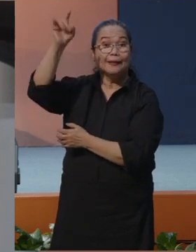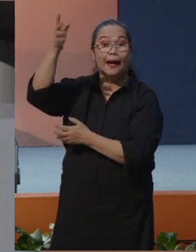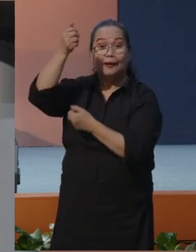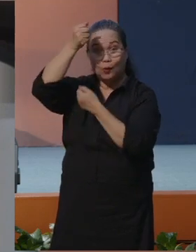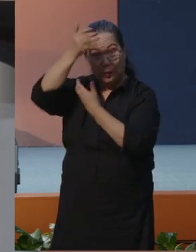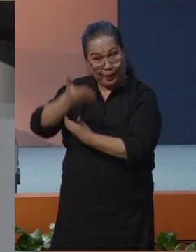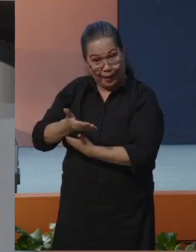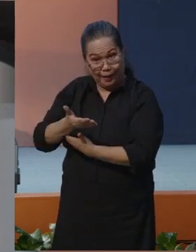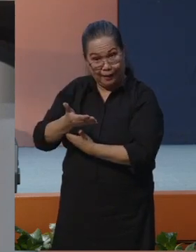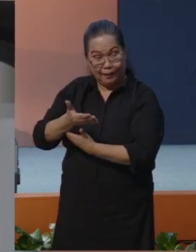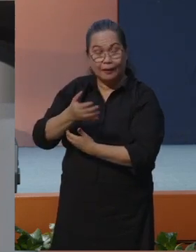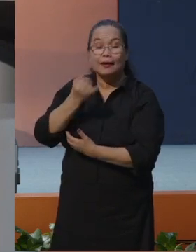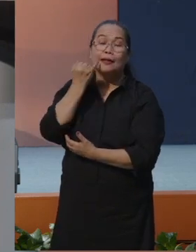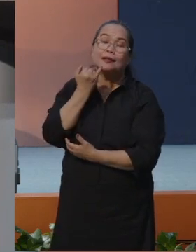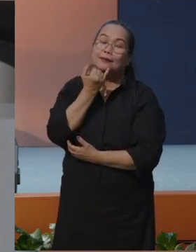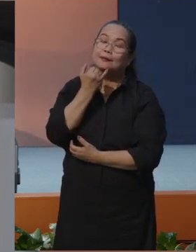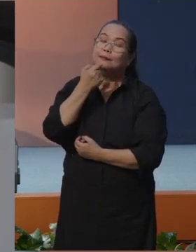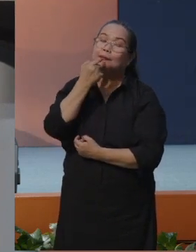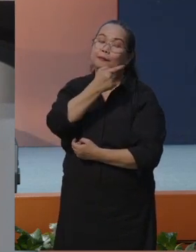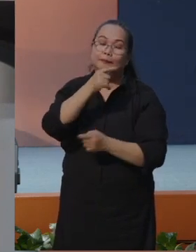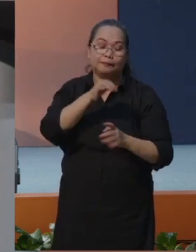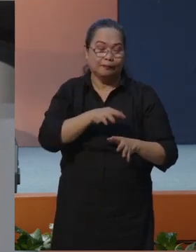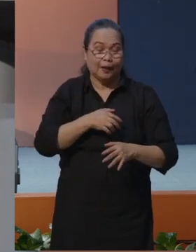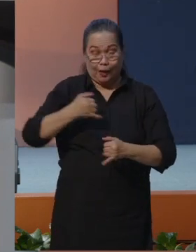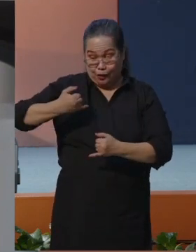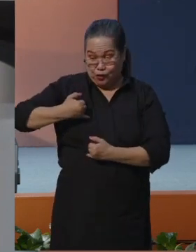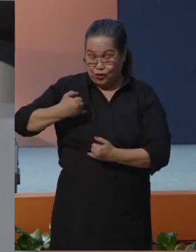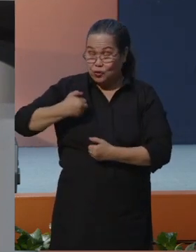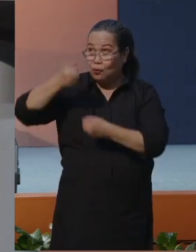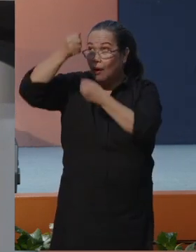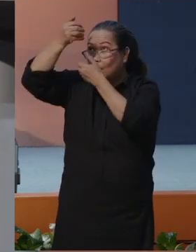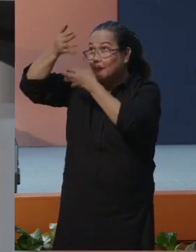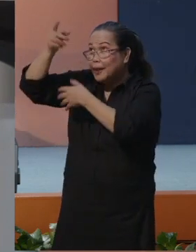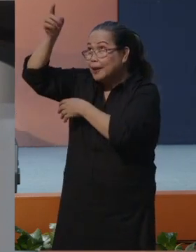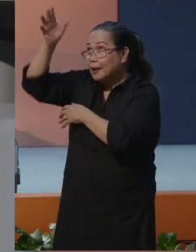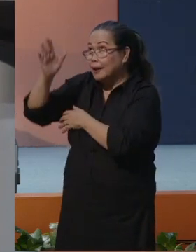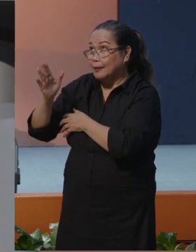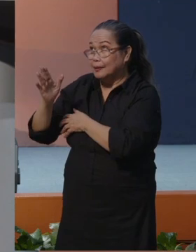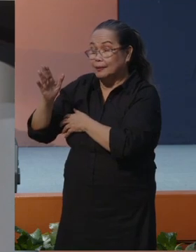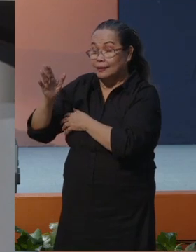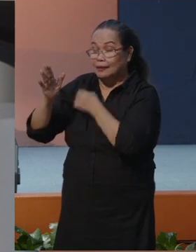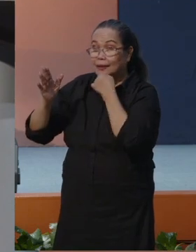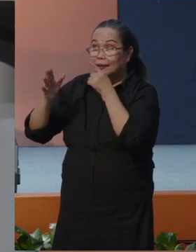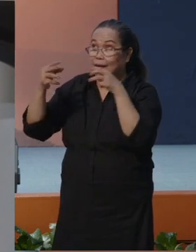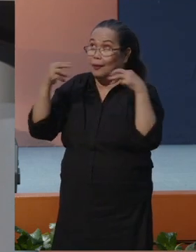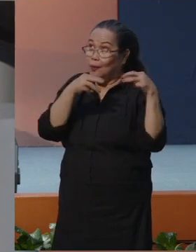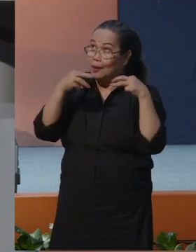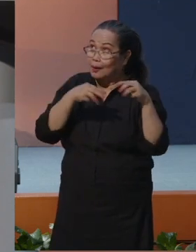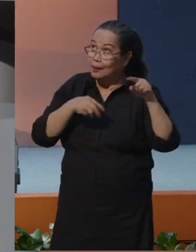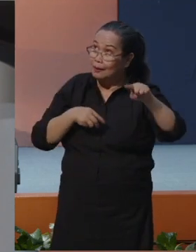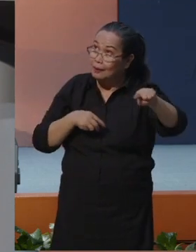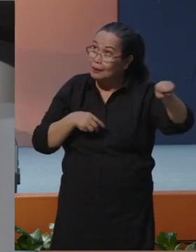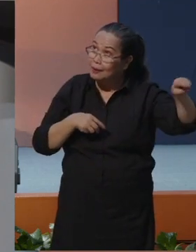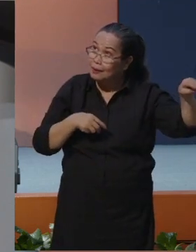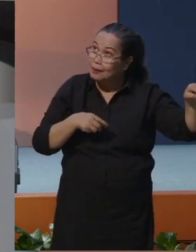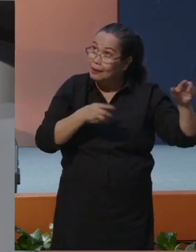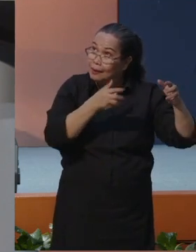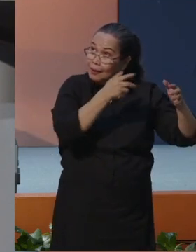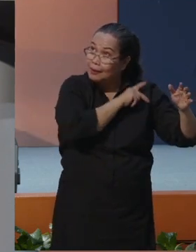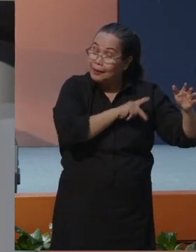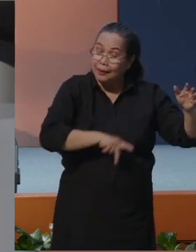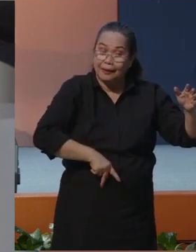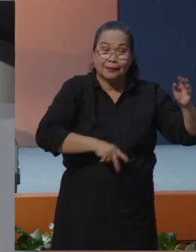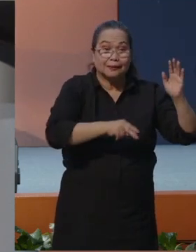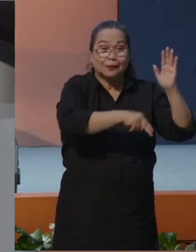Diyos. Halimbawa, sinunod ni Joshua ang utos ng Diyos sa pakikidigma sa mga hari ng